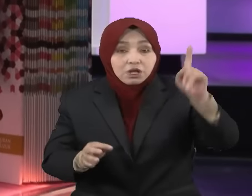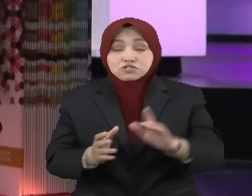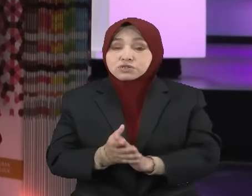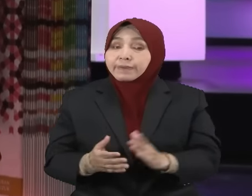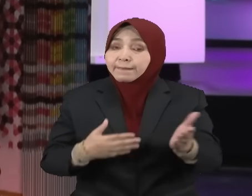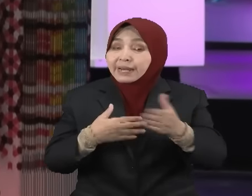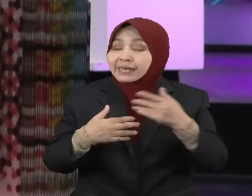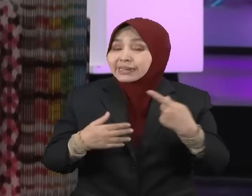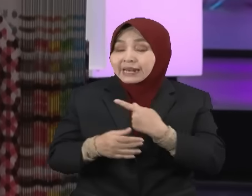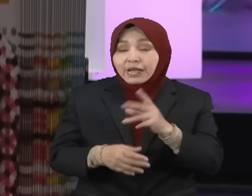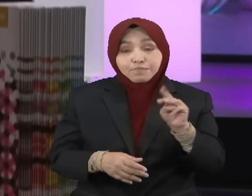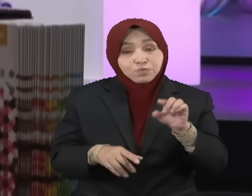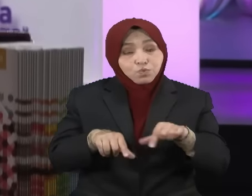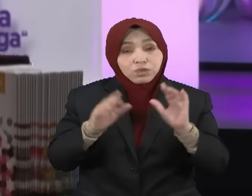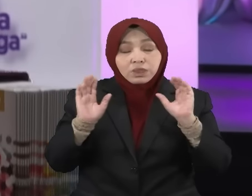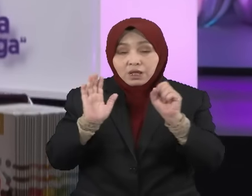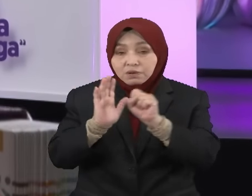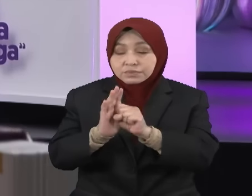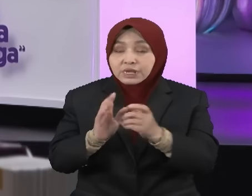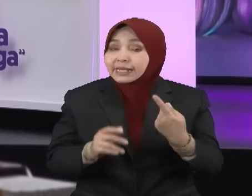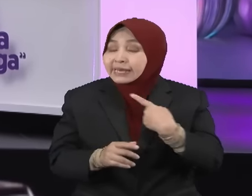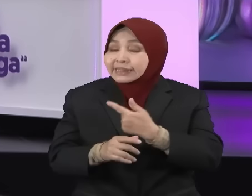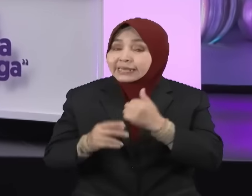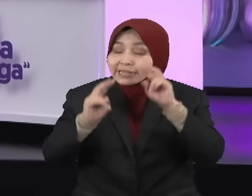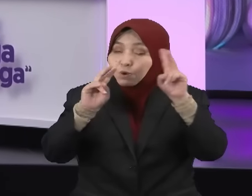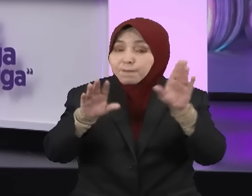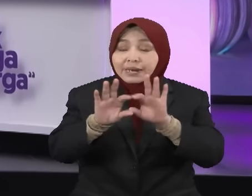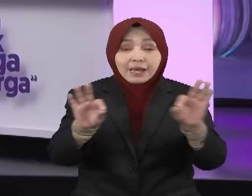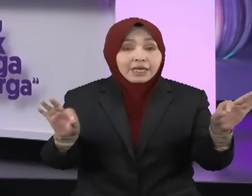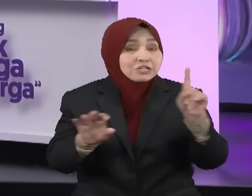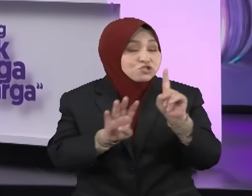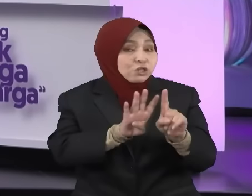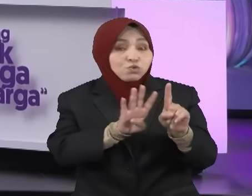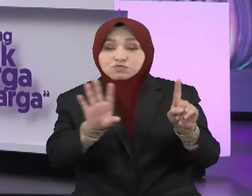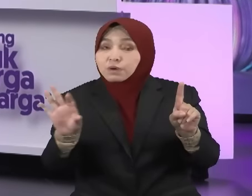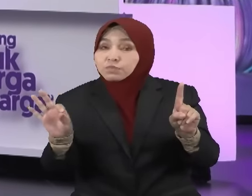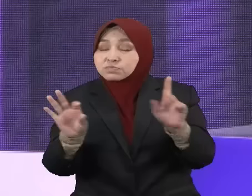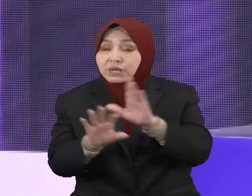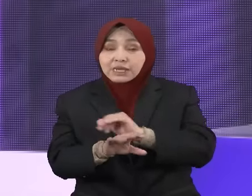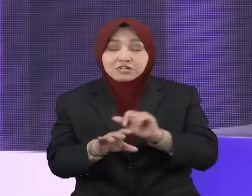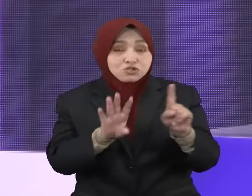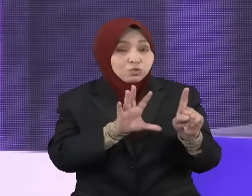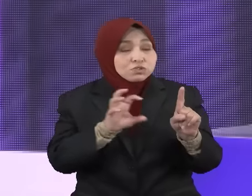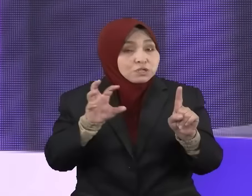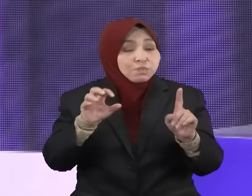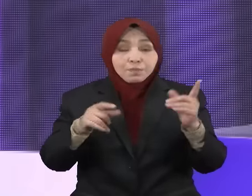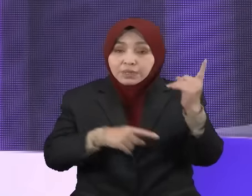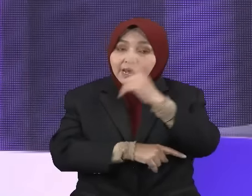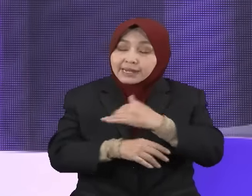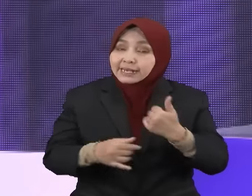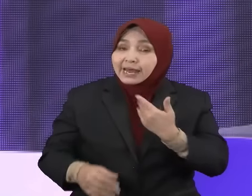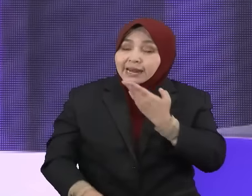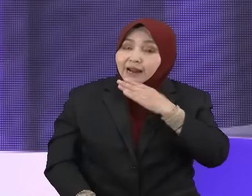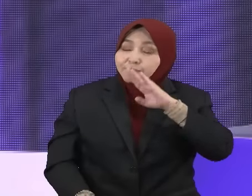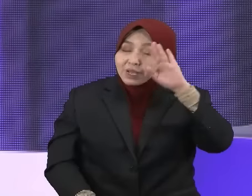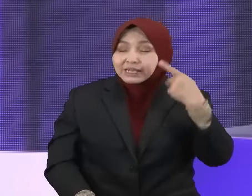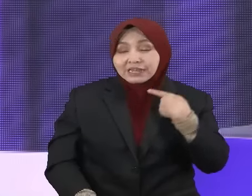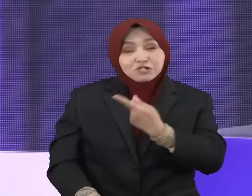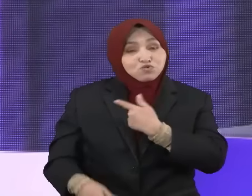kita dalam My Quran Time, Quran Salat Infaq. Sama-sama kita melihat kepada ayat yang ke 149 dan 150 pada hari ini. Dan Alhamdulillah kita sudah